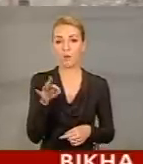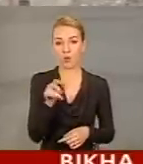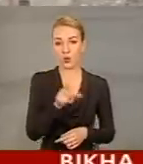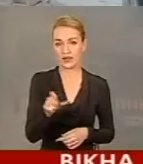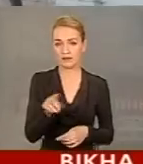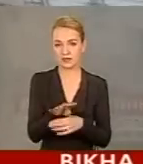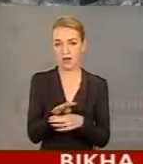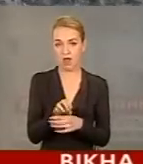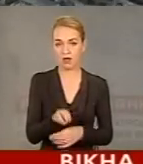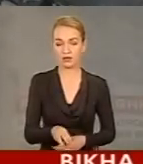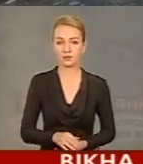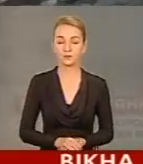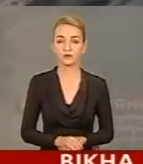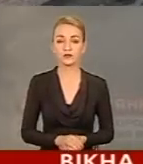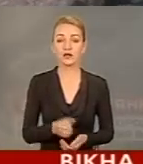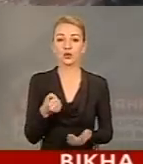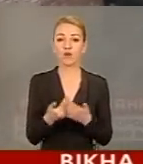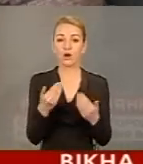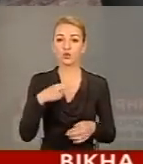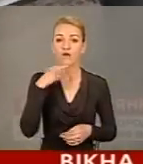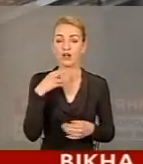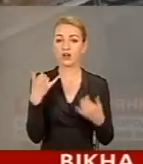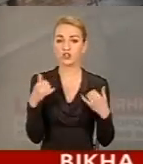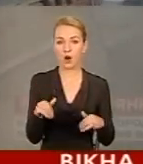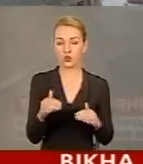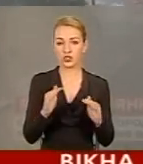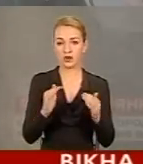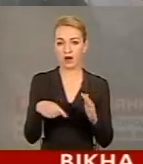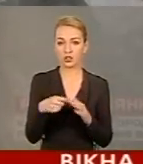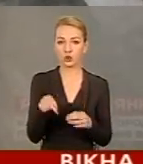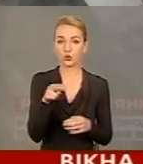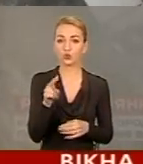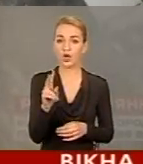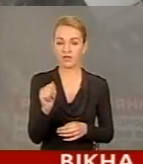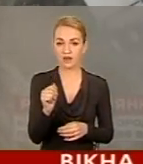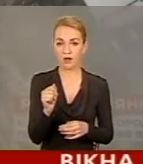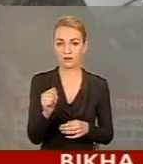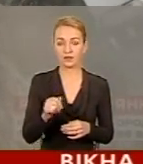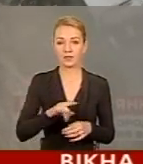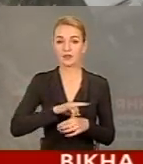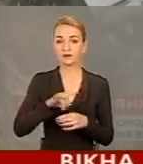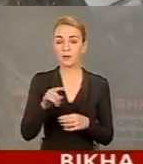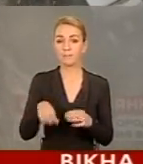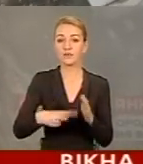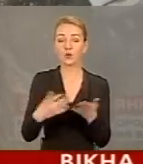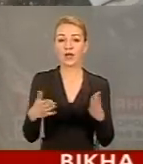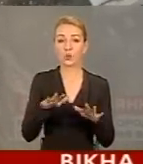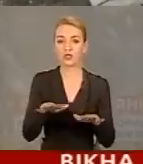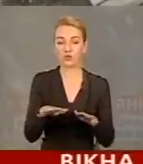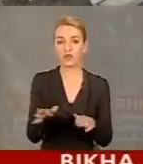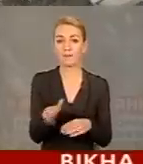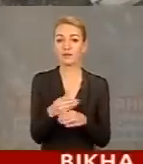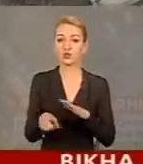стреляет. До вашої уваги вражаючі кадри Докучаївська з висоти пташиного лету. Місто, яке розташоване